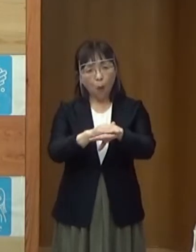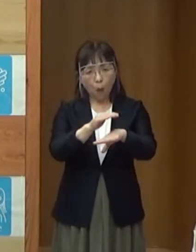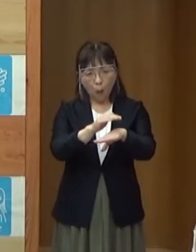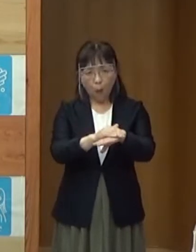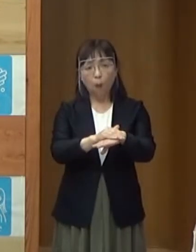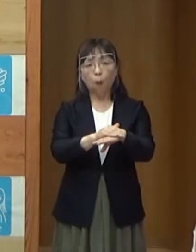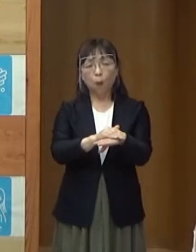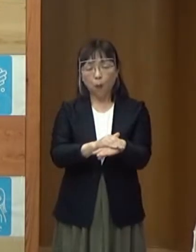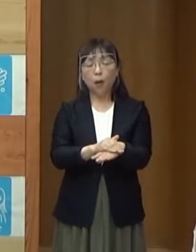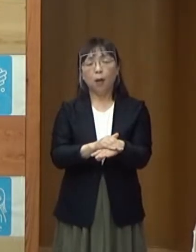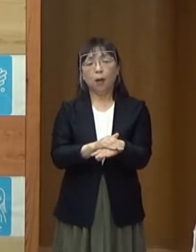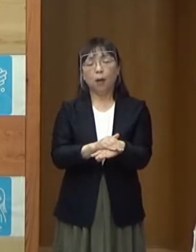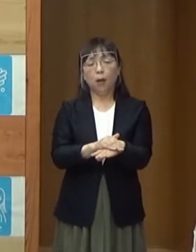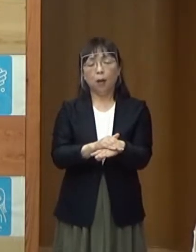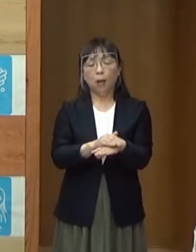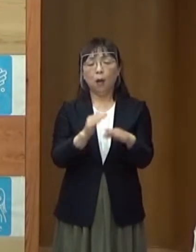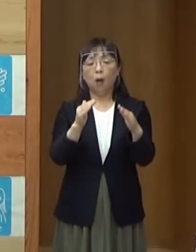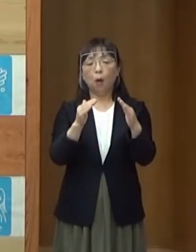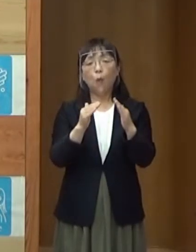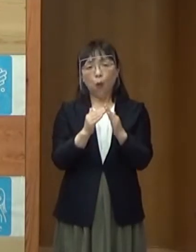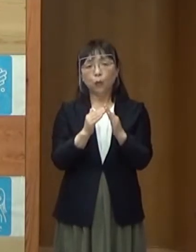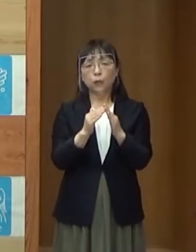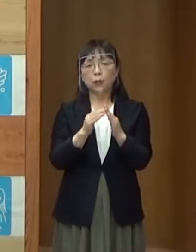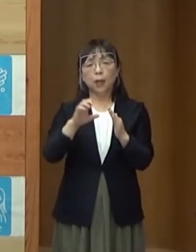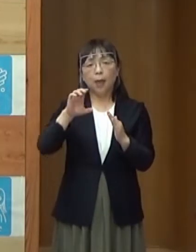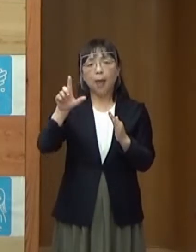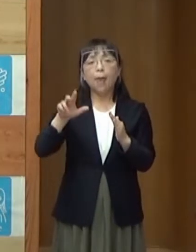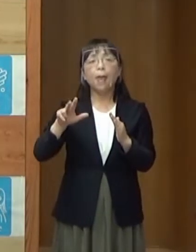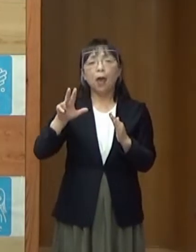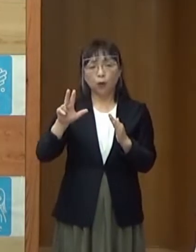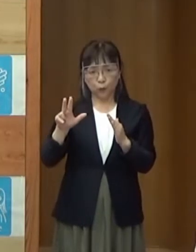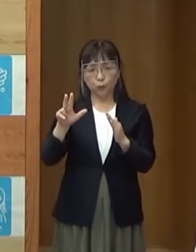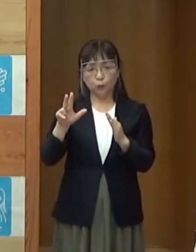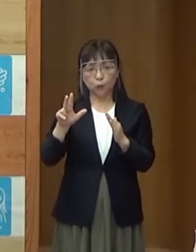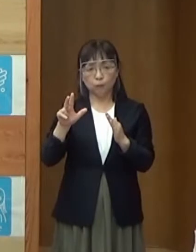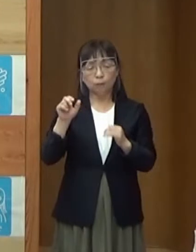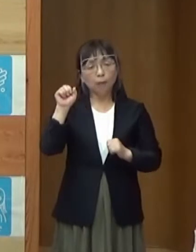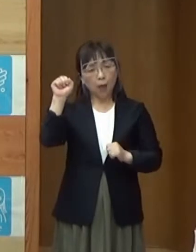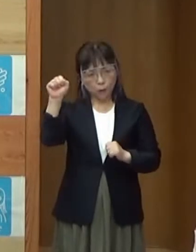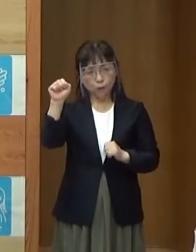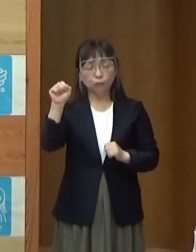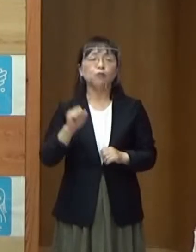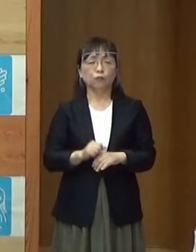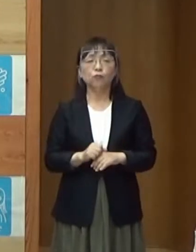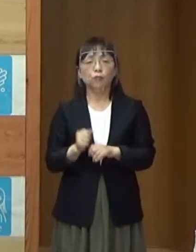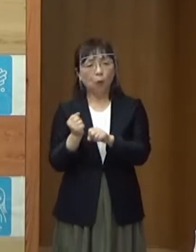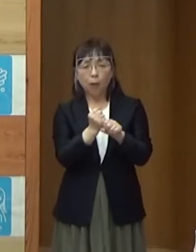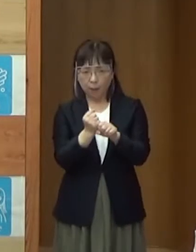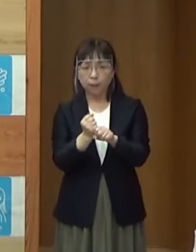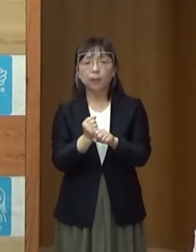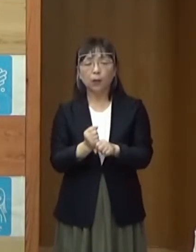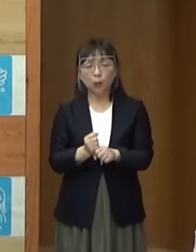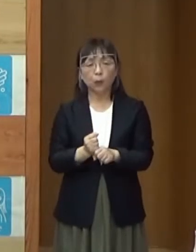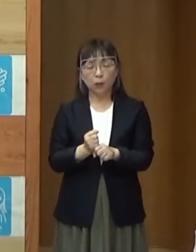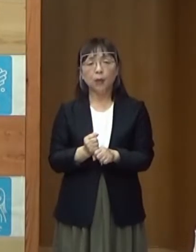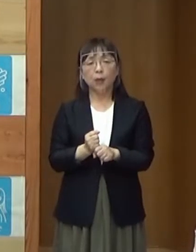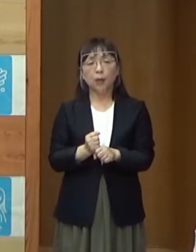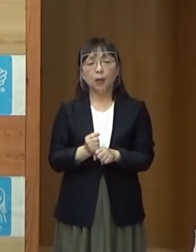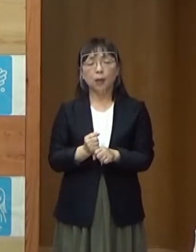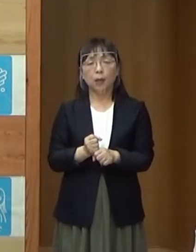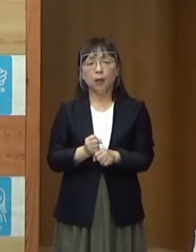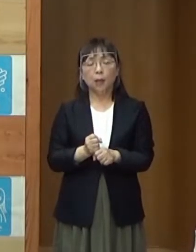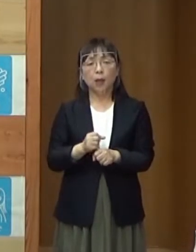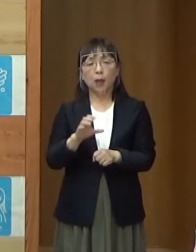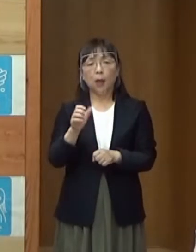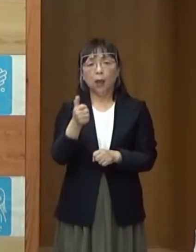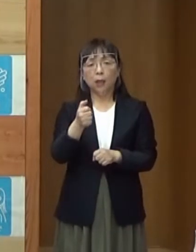ますか、そういう形でおうちでエールということをコンセプトといたしまして、五十嵐直美